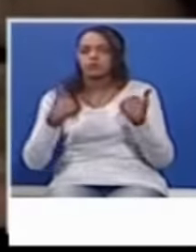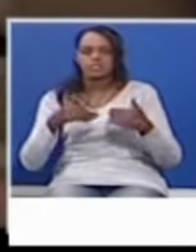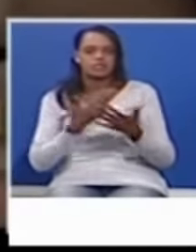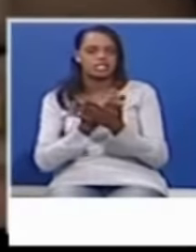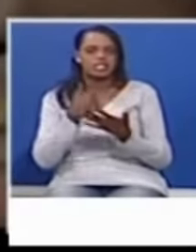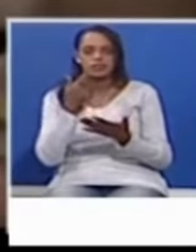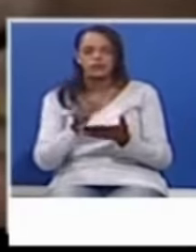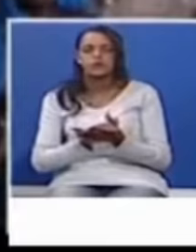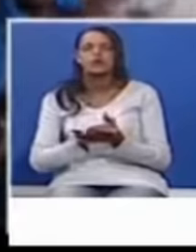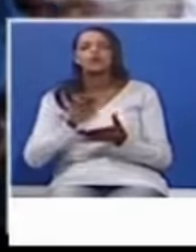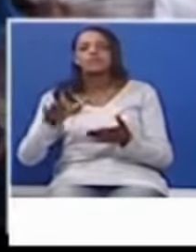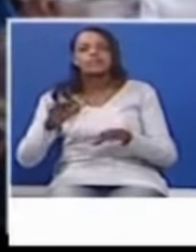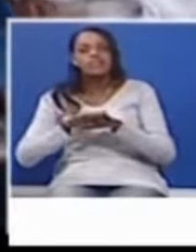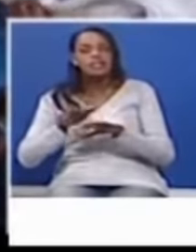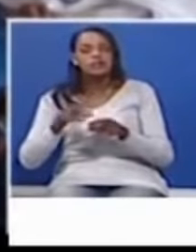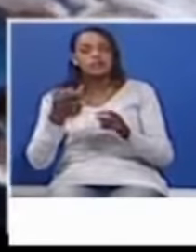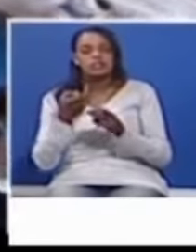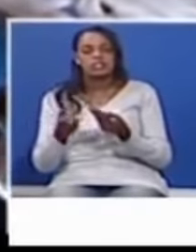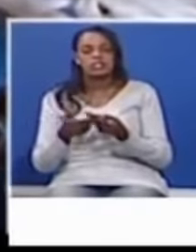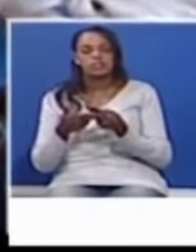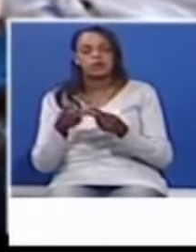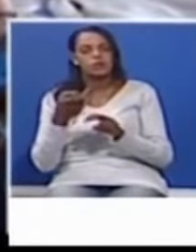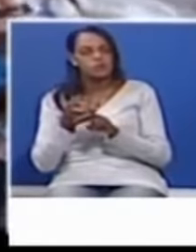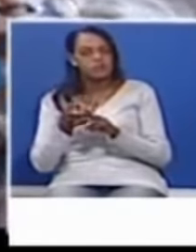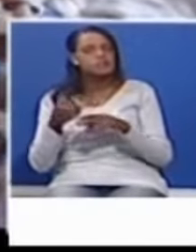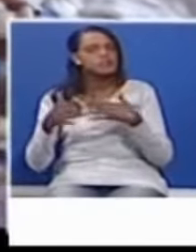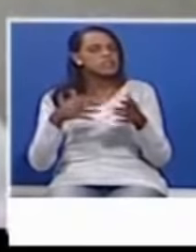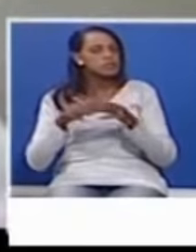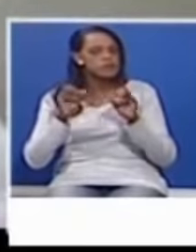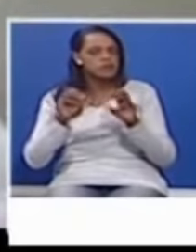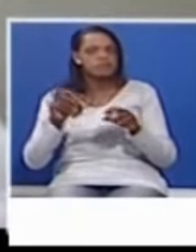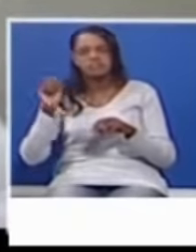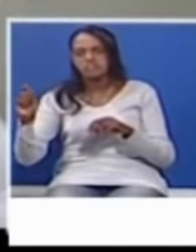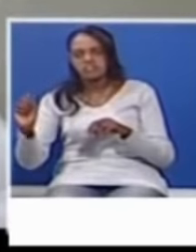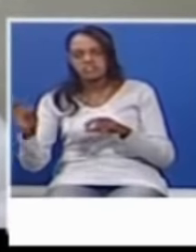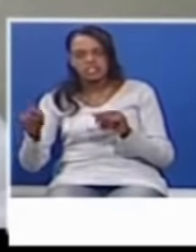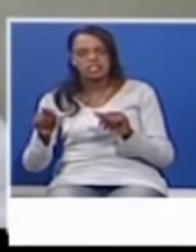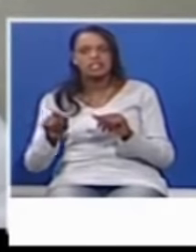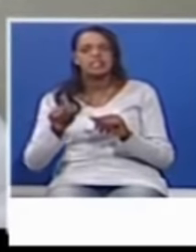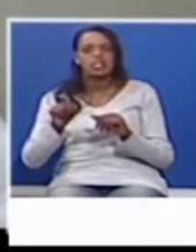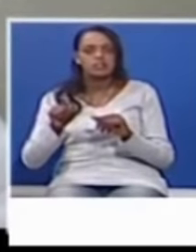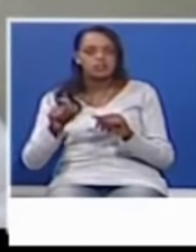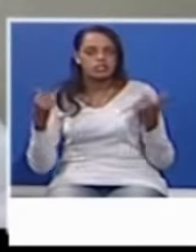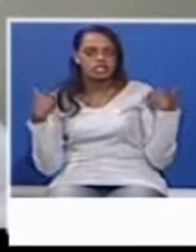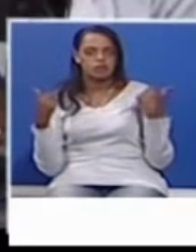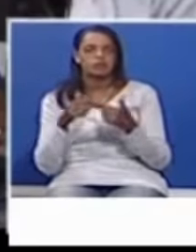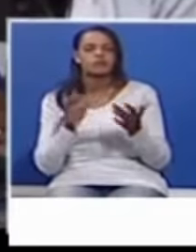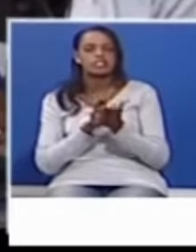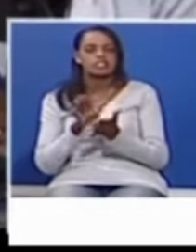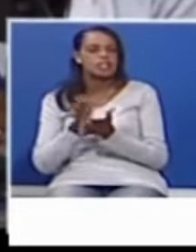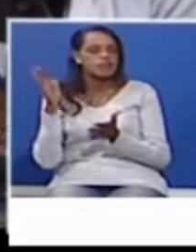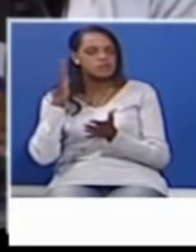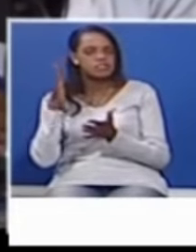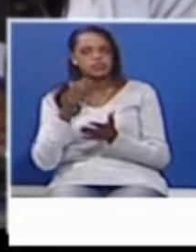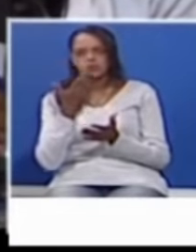ህይወት ትካላት ጥዕና ብዘካየዶ ሕክምናዊ ኣገልግሎት ብዝተሰላሰለ ወፍሪ ምንጻግ መድሃኒት ረጣንጦን ከበባዊ ፅሬትን ኣብዚ እዋን ዘቲ ሕማም ኣብ